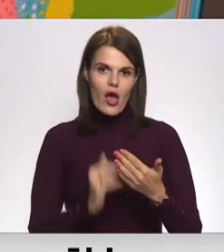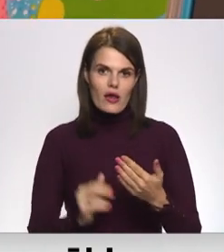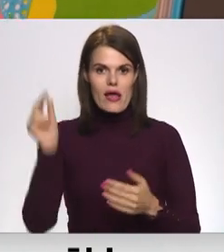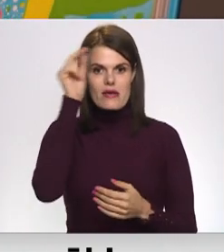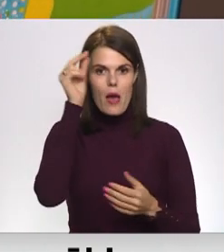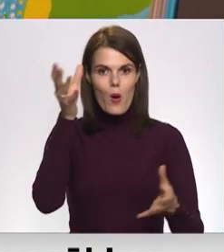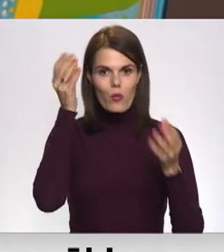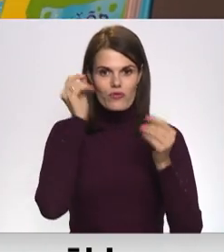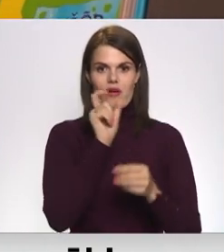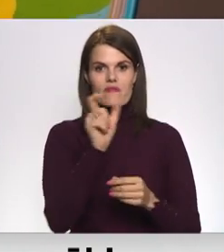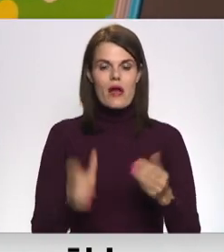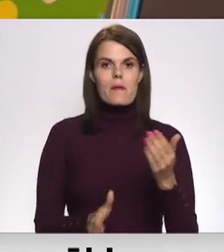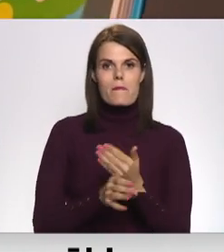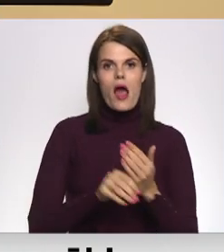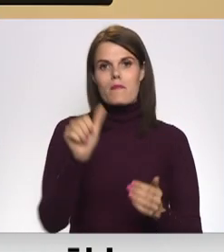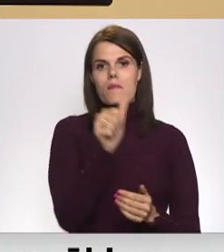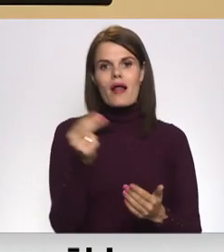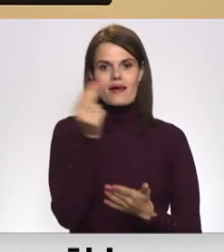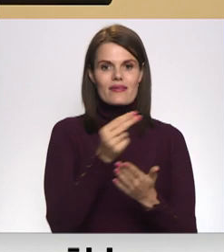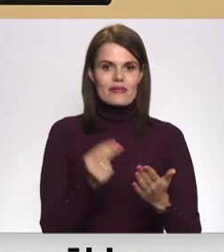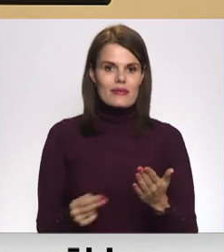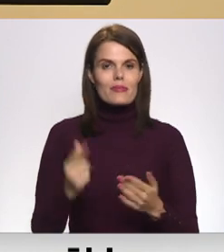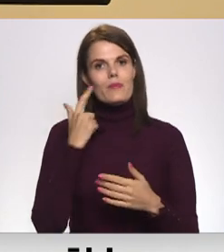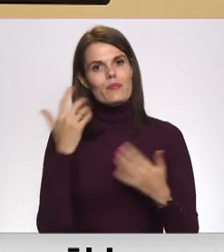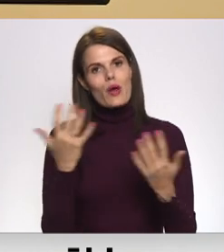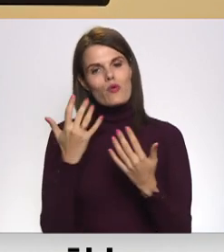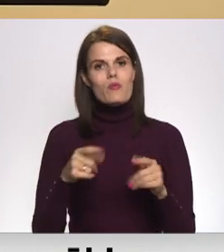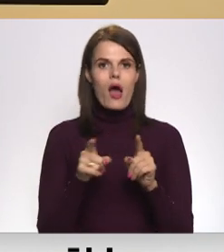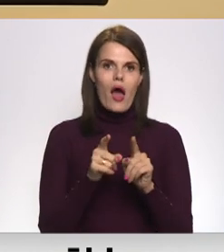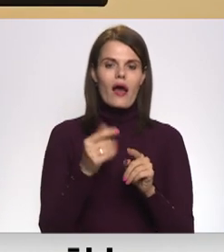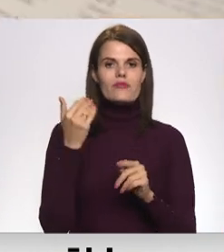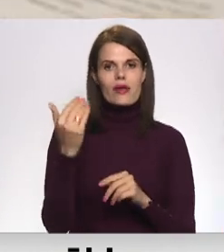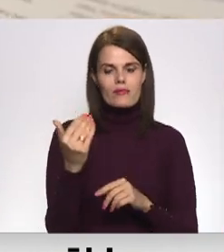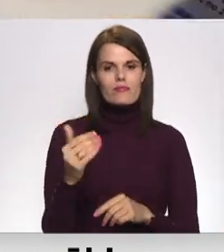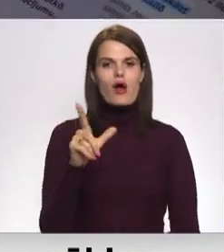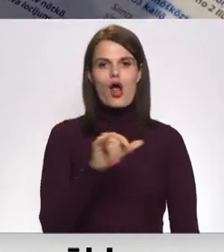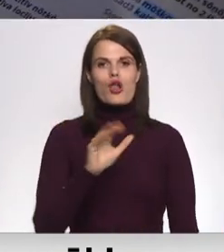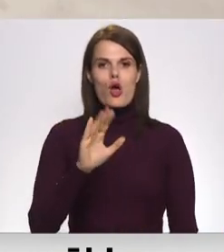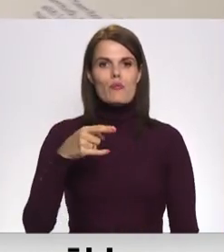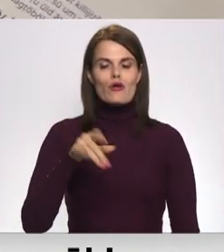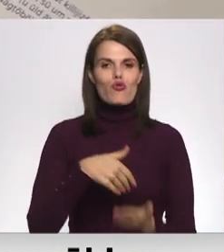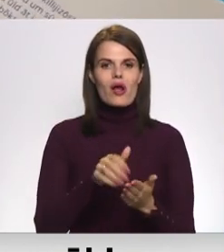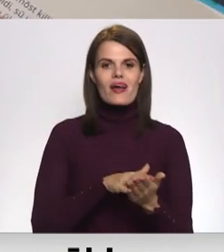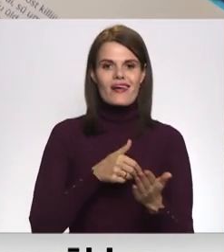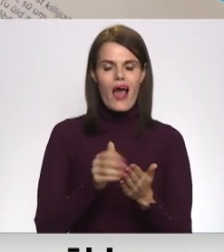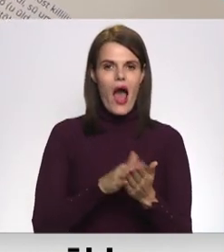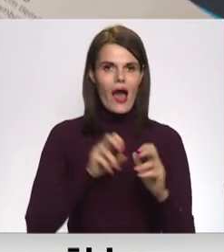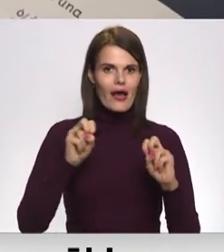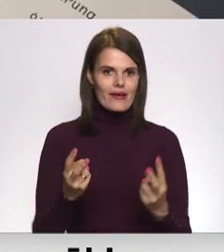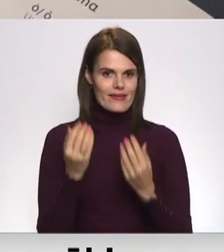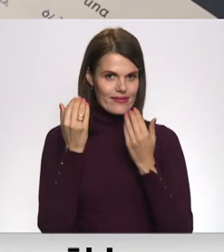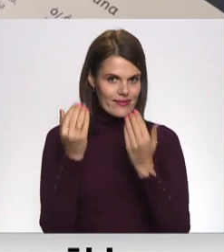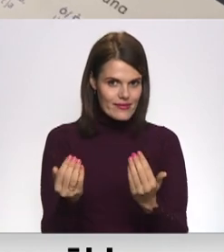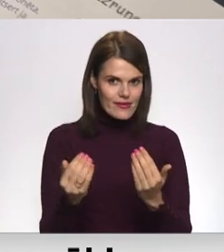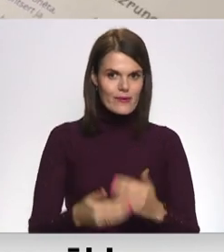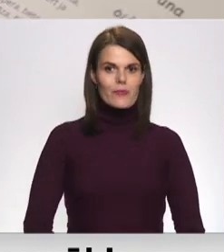vārdus palīdz mākslinieces zīmējumi, kuros piedomāts arī pie lībiešu krāsu kodiem. Un izruna. Precīzi aprasties,